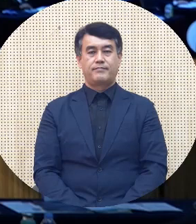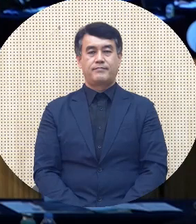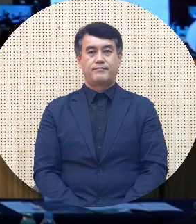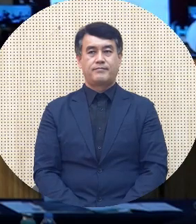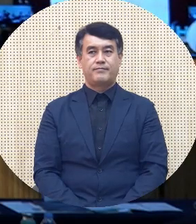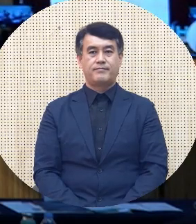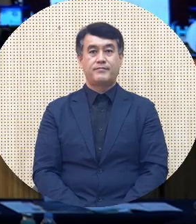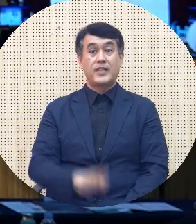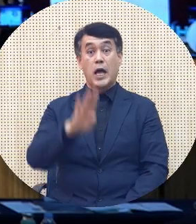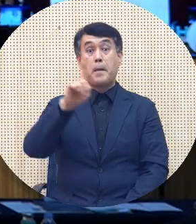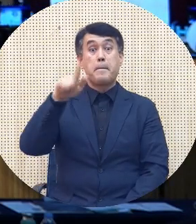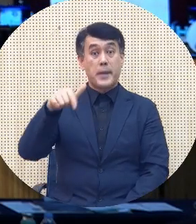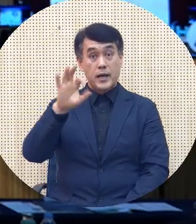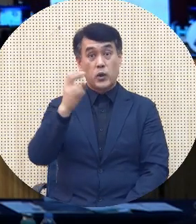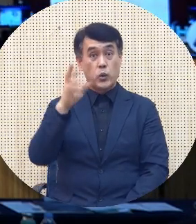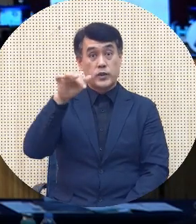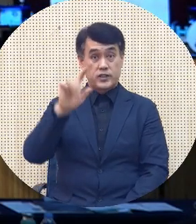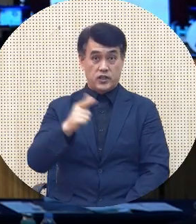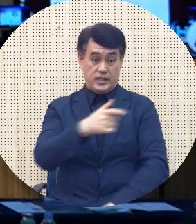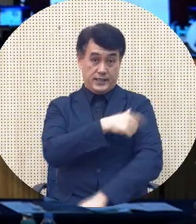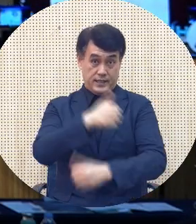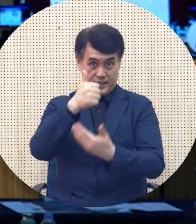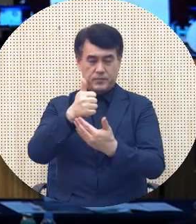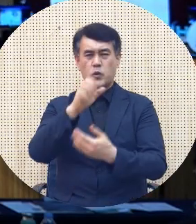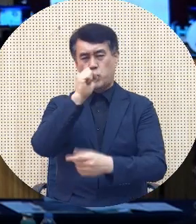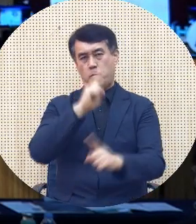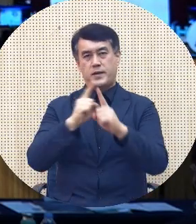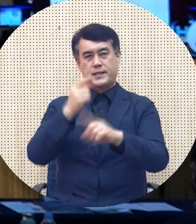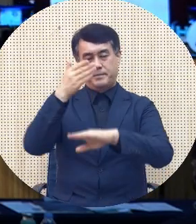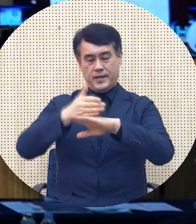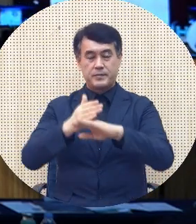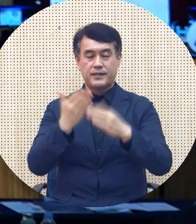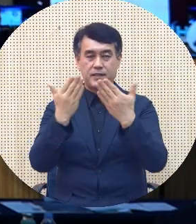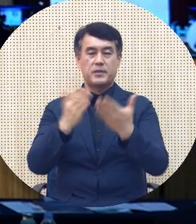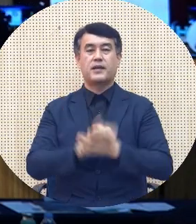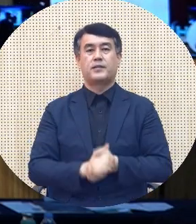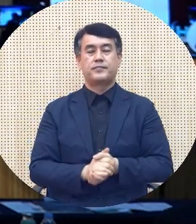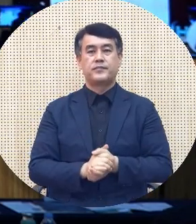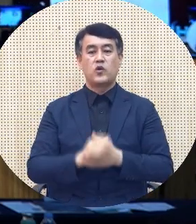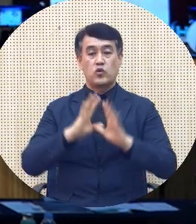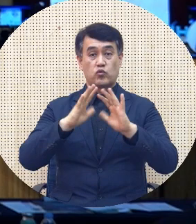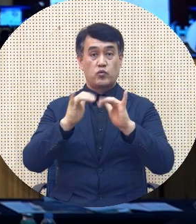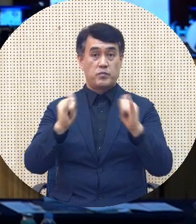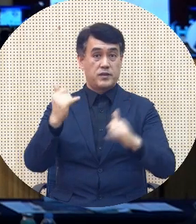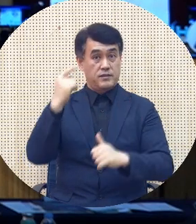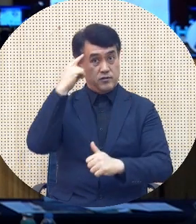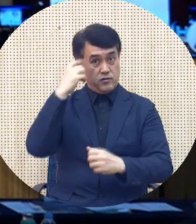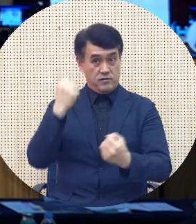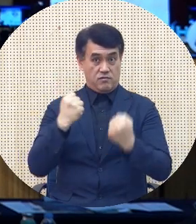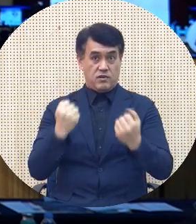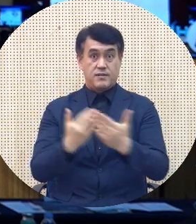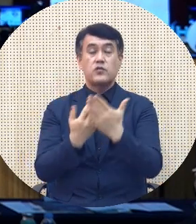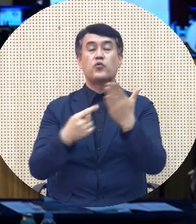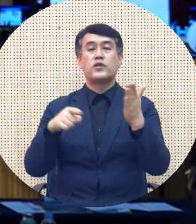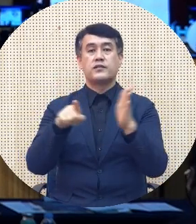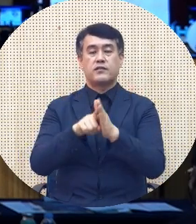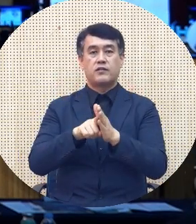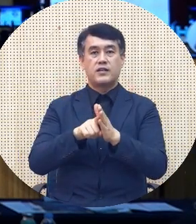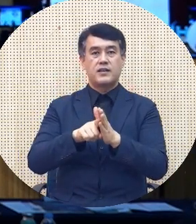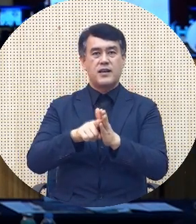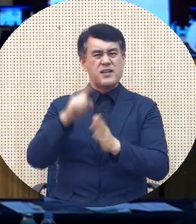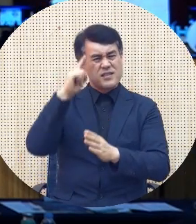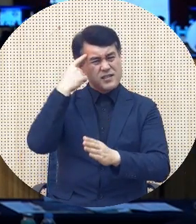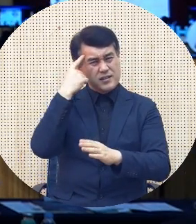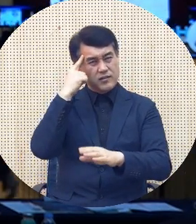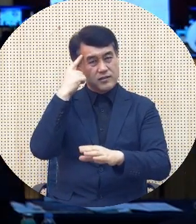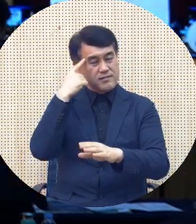네, 박용천 이사장님 좋은 말씀 정말 감사드립니다. 예, 국민 정신건강 증진을 위해